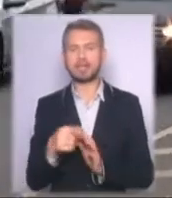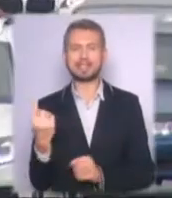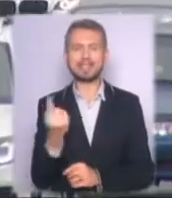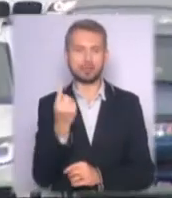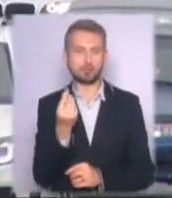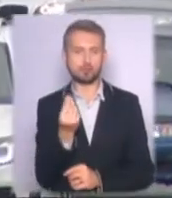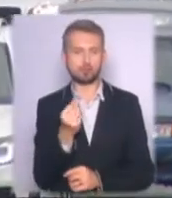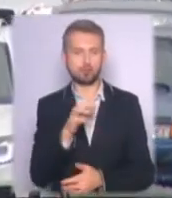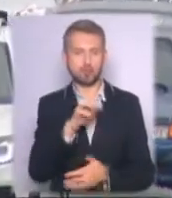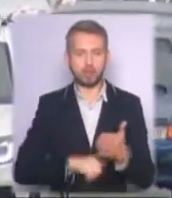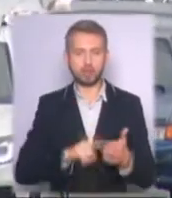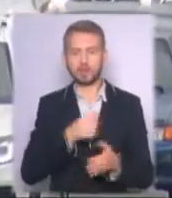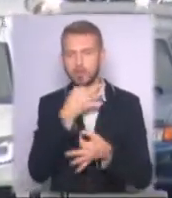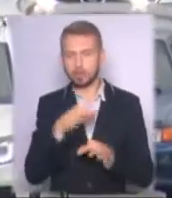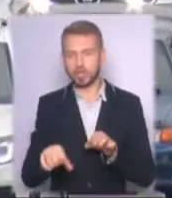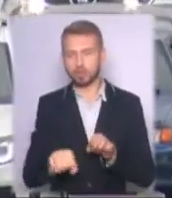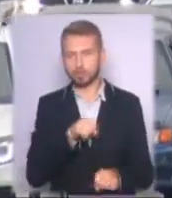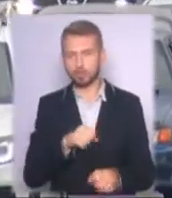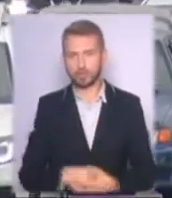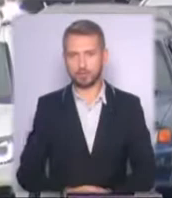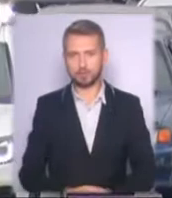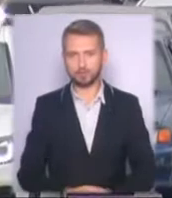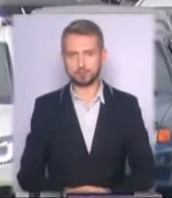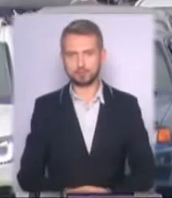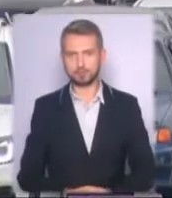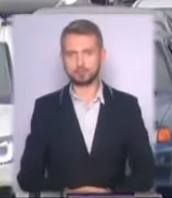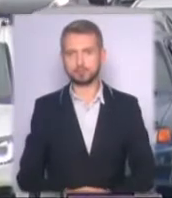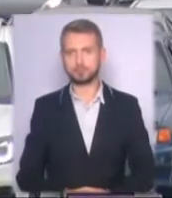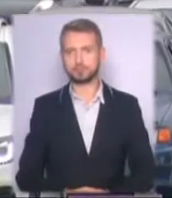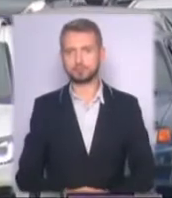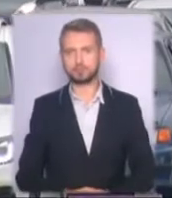стягнень за будь-які порушення. Богдан Прайненко, Євген Туру, телеканал Київ.